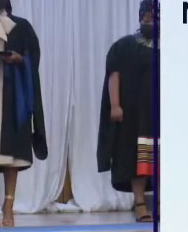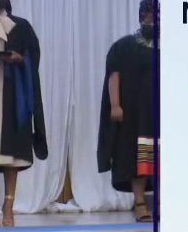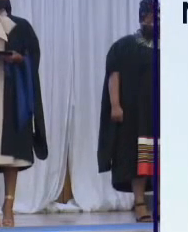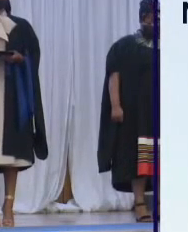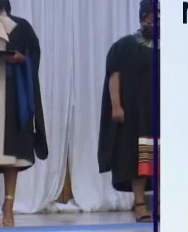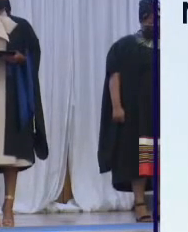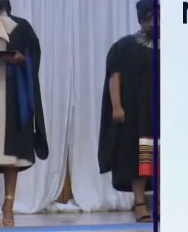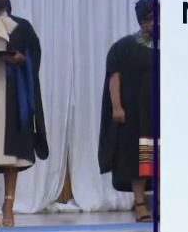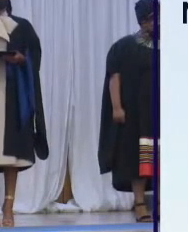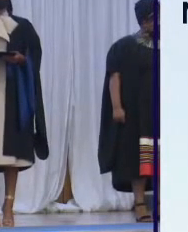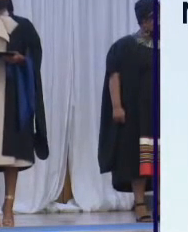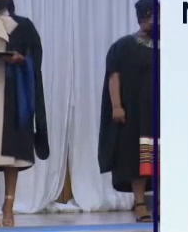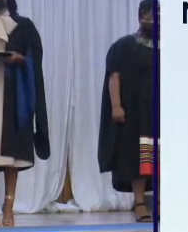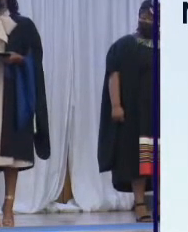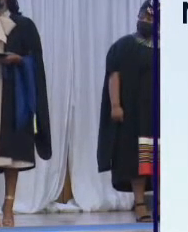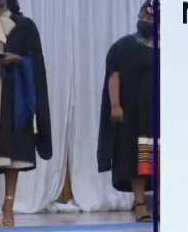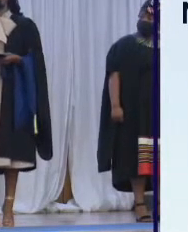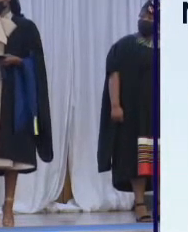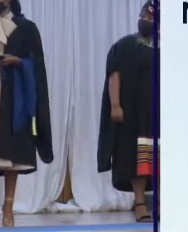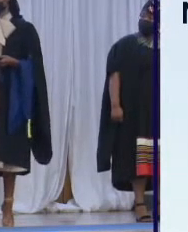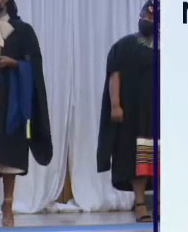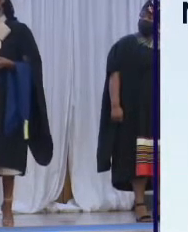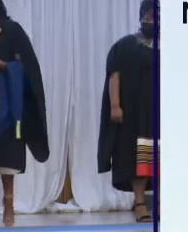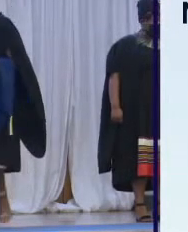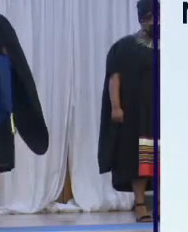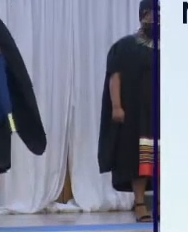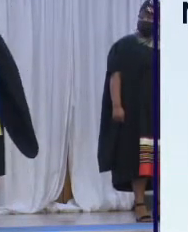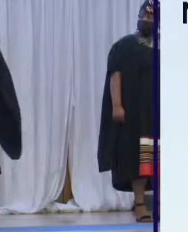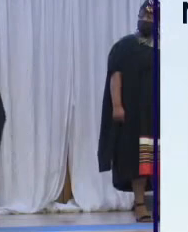Busisiwe Matyantya,